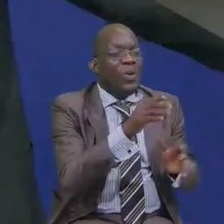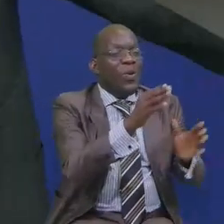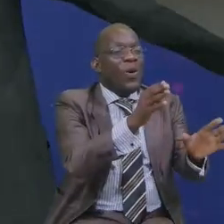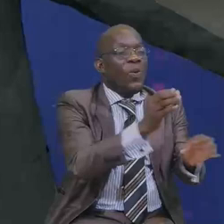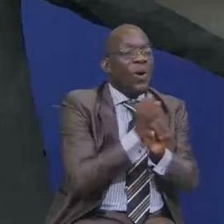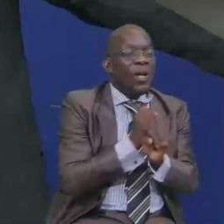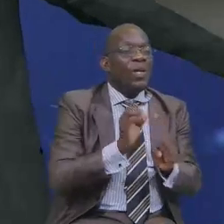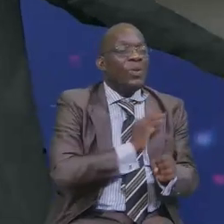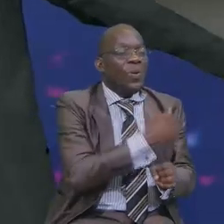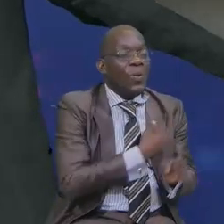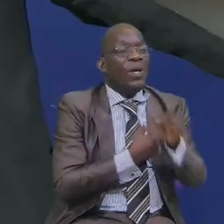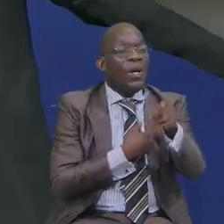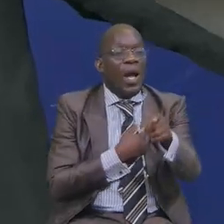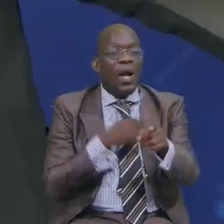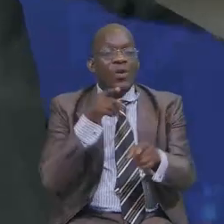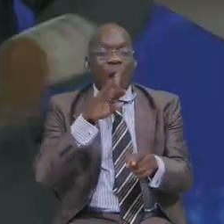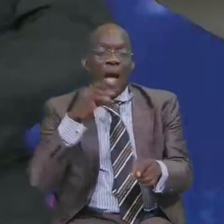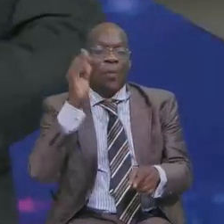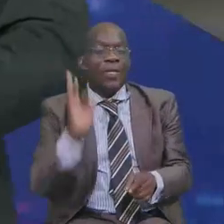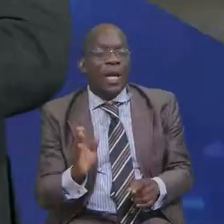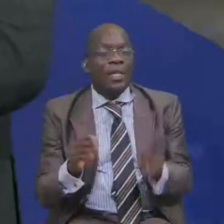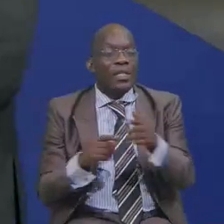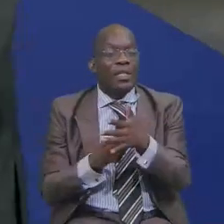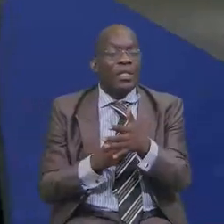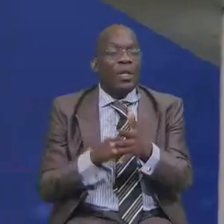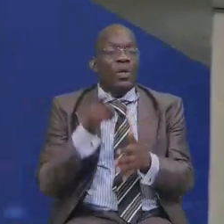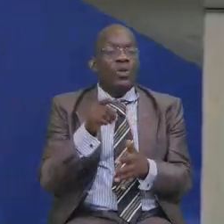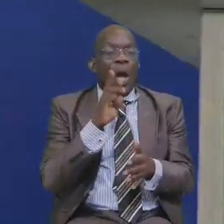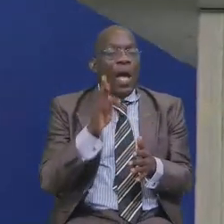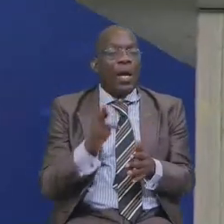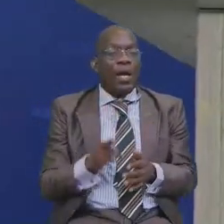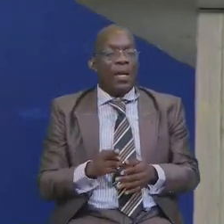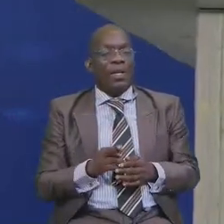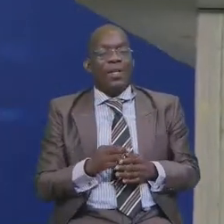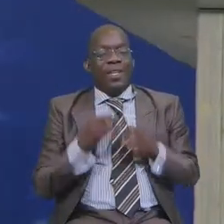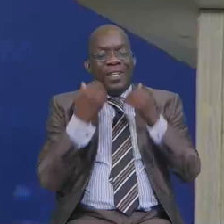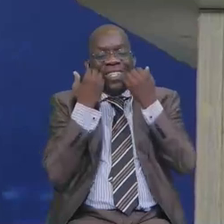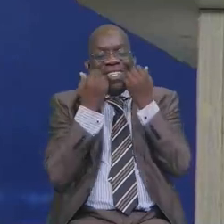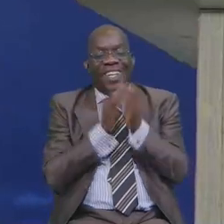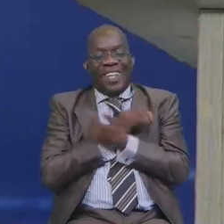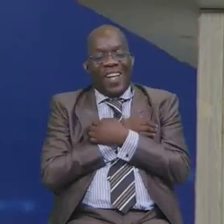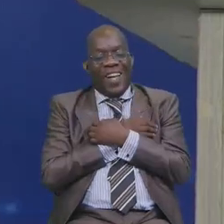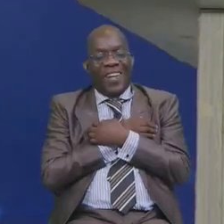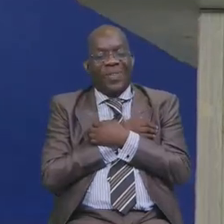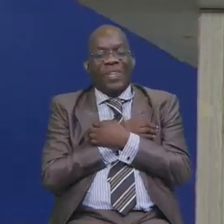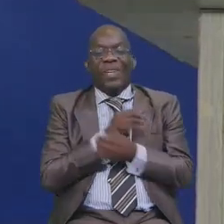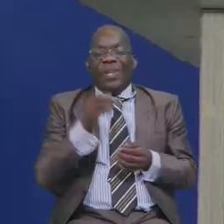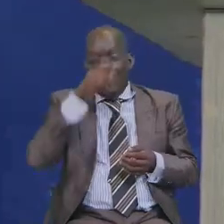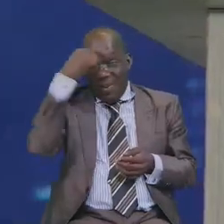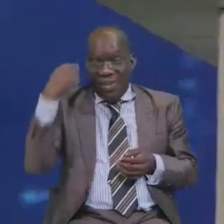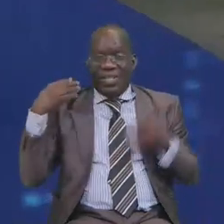tel gagneur d'âme. Tu es tel prédicateur. Et tu es même timide. Parce qu'un ange